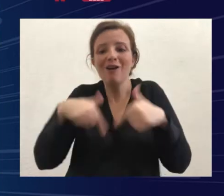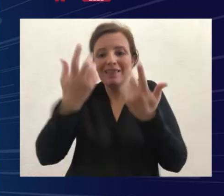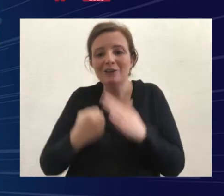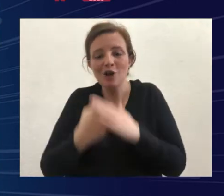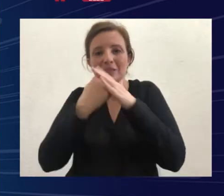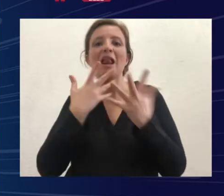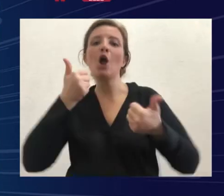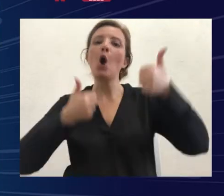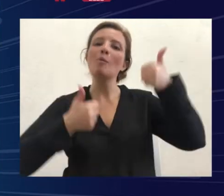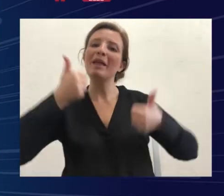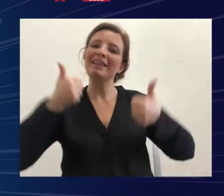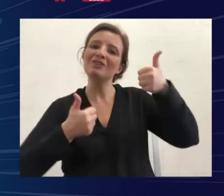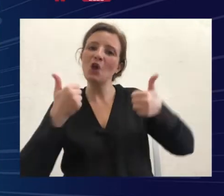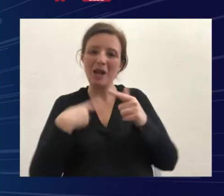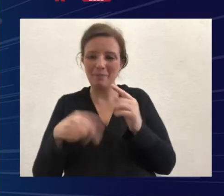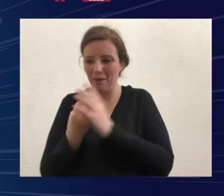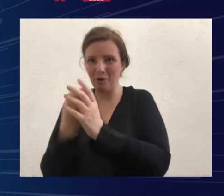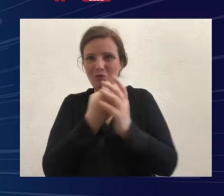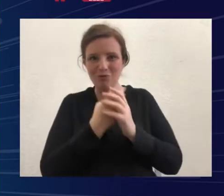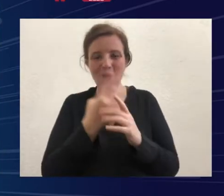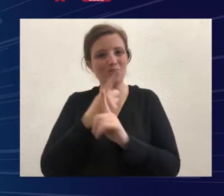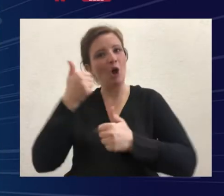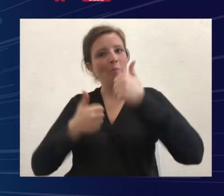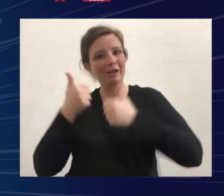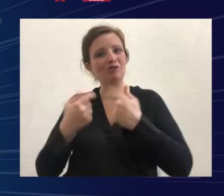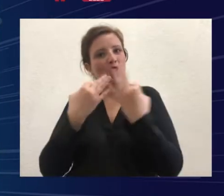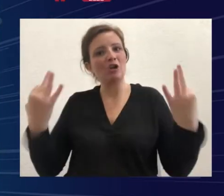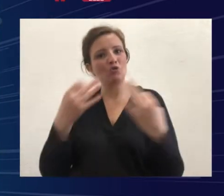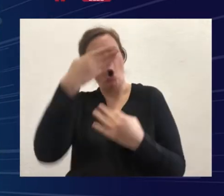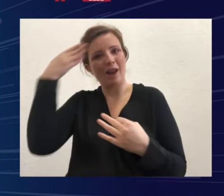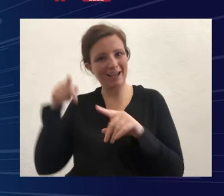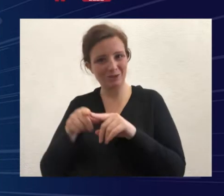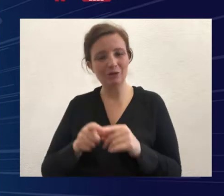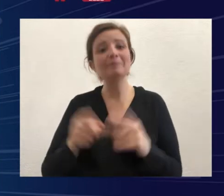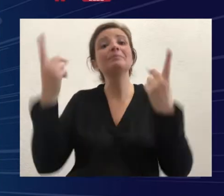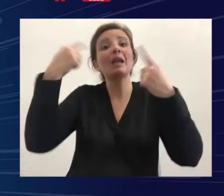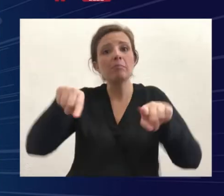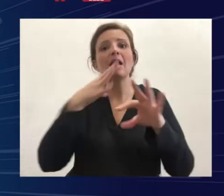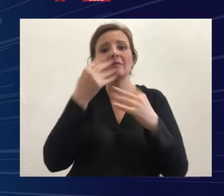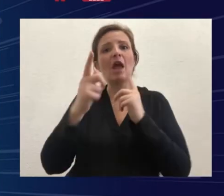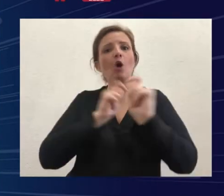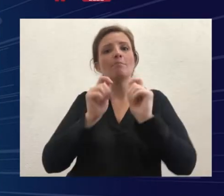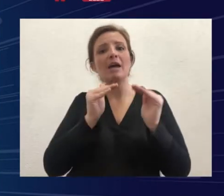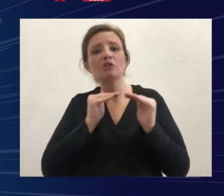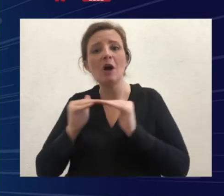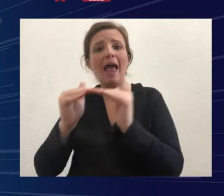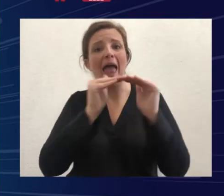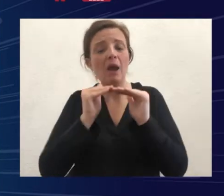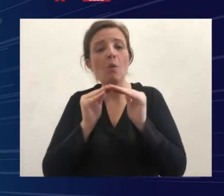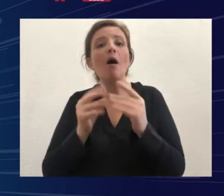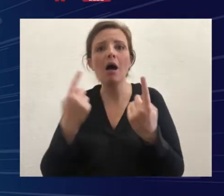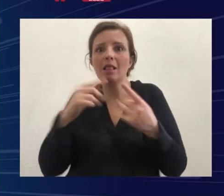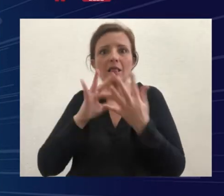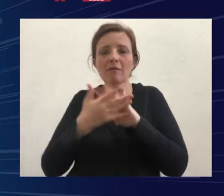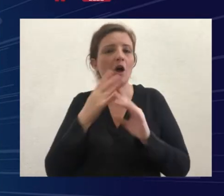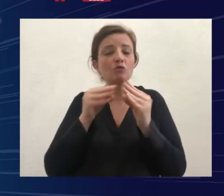cui sostiene la competitività di questi piccoli produttori. Con queste caratteristiche il commercio equo si candida ad essere